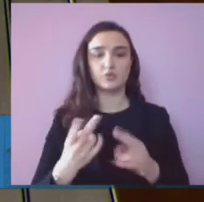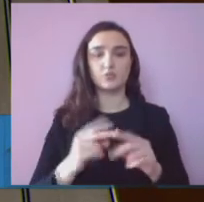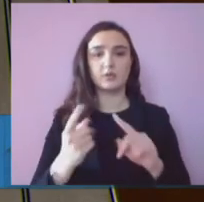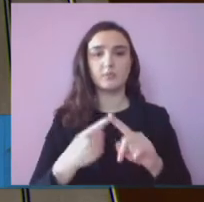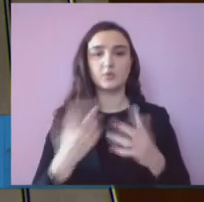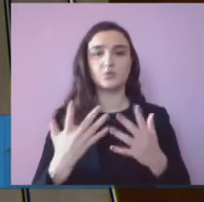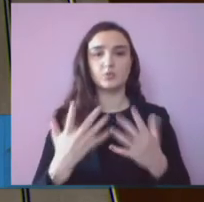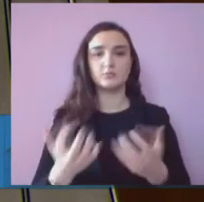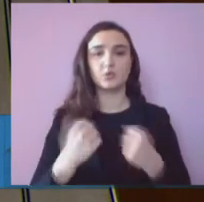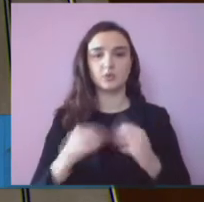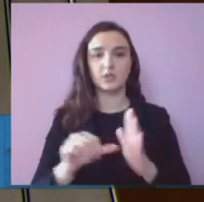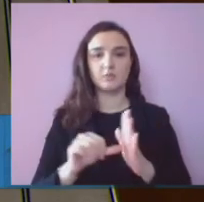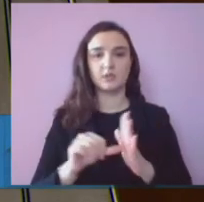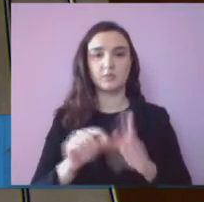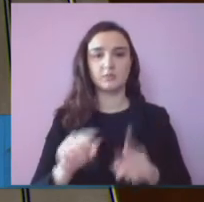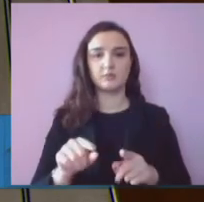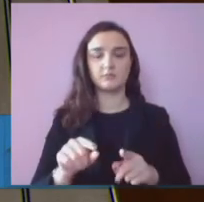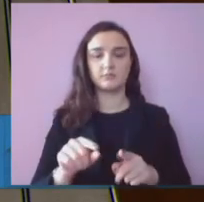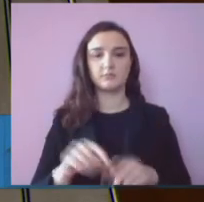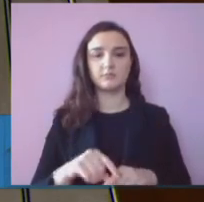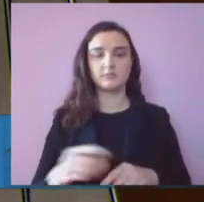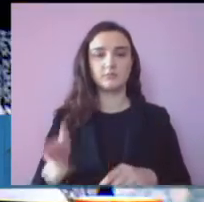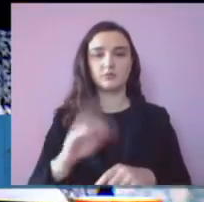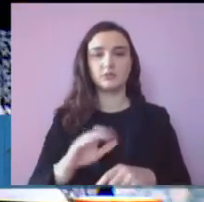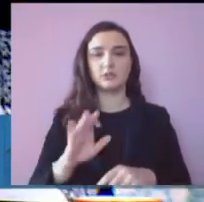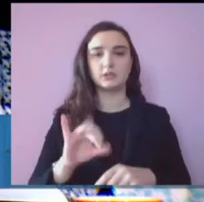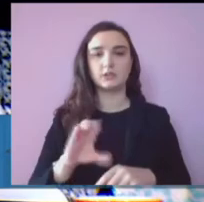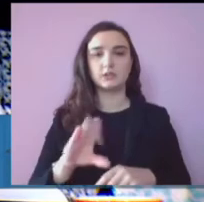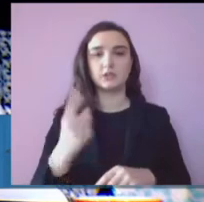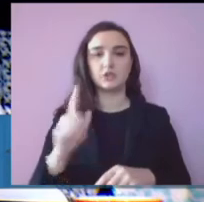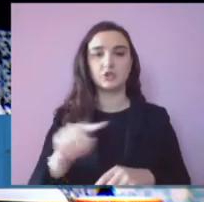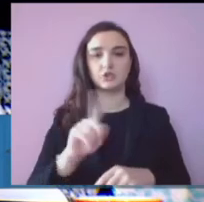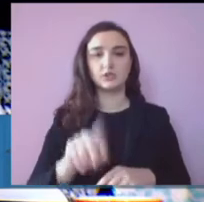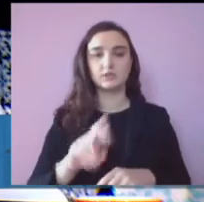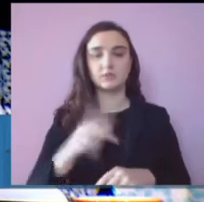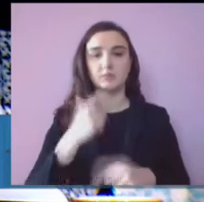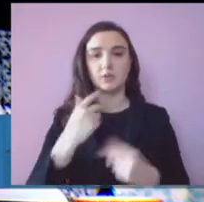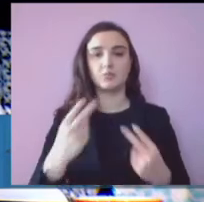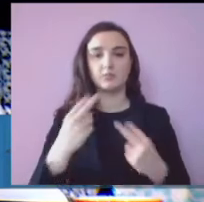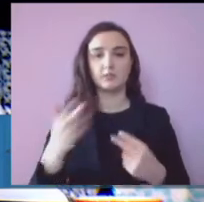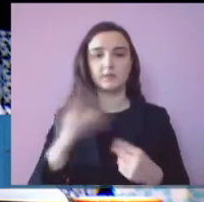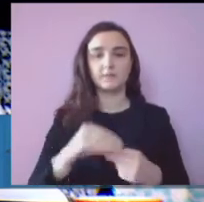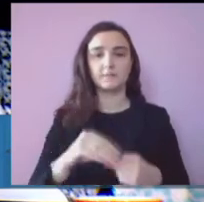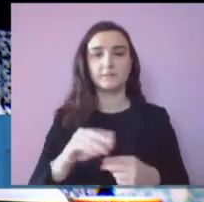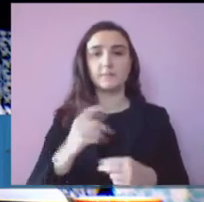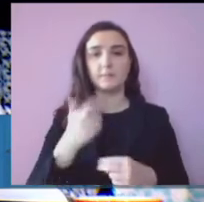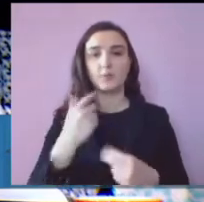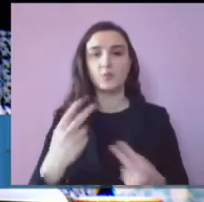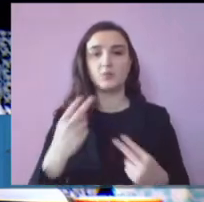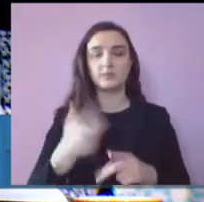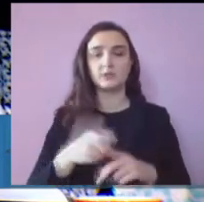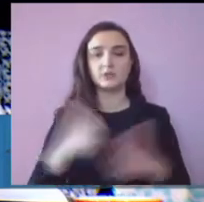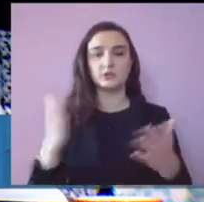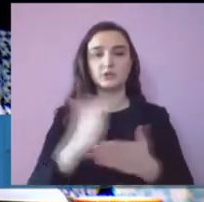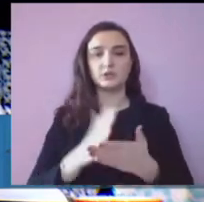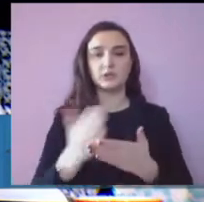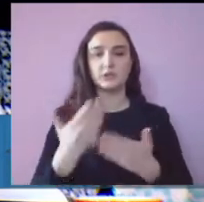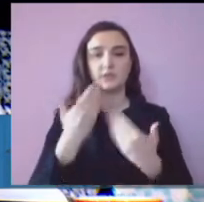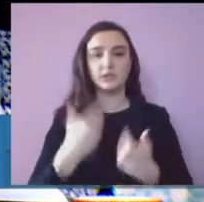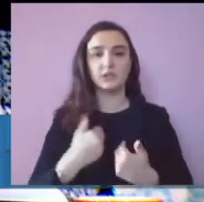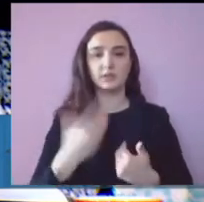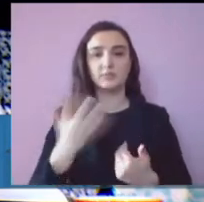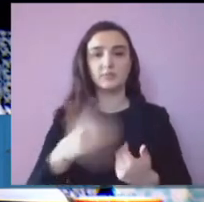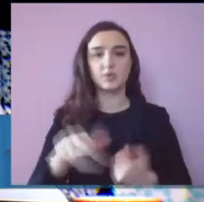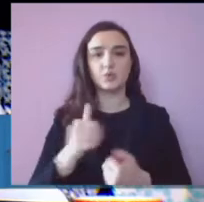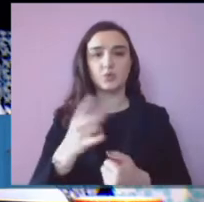დახმარება. მოდი კრისტე ერთი კითხვა და მე მაყურებელი ჩართოთ. მაყურებლები ძალიან დიდი ნაწილი გვეკითხება. როგორ